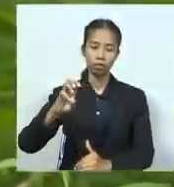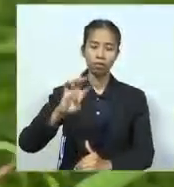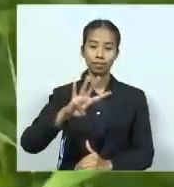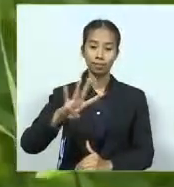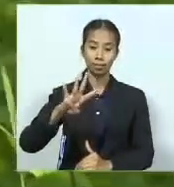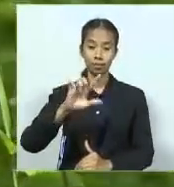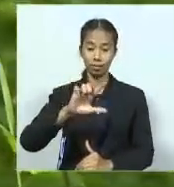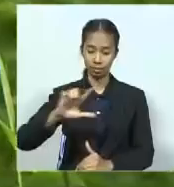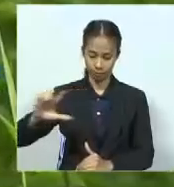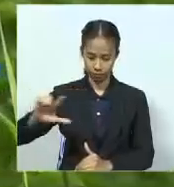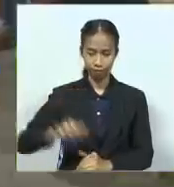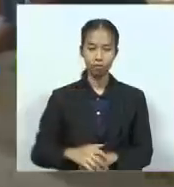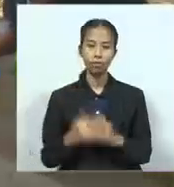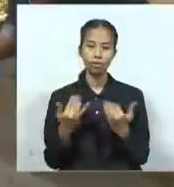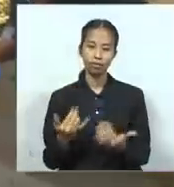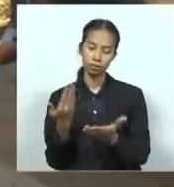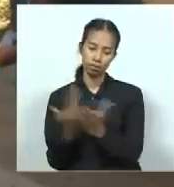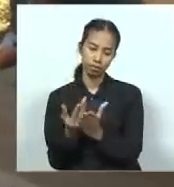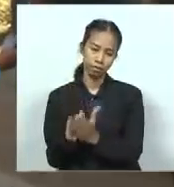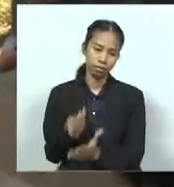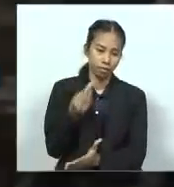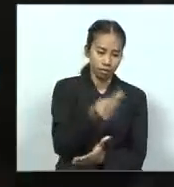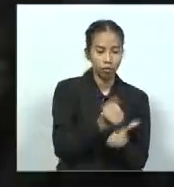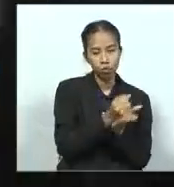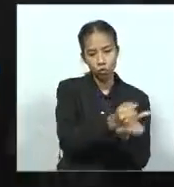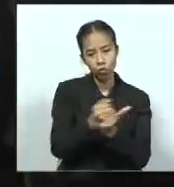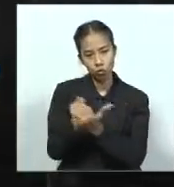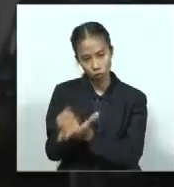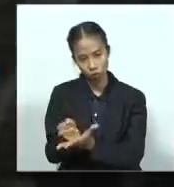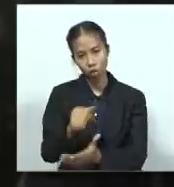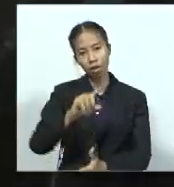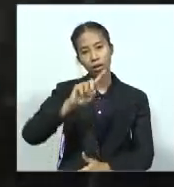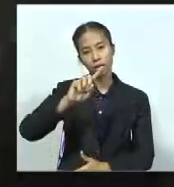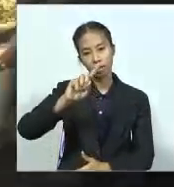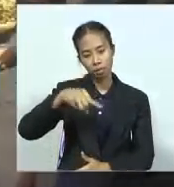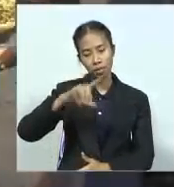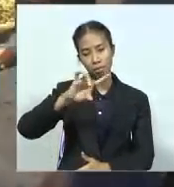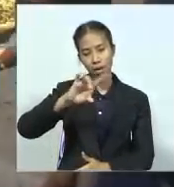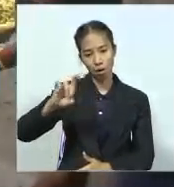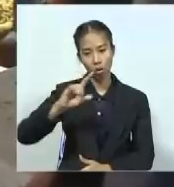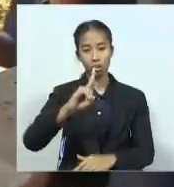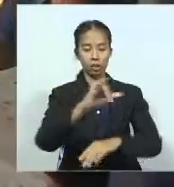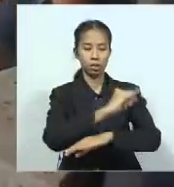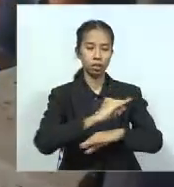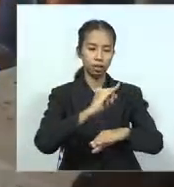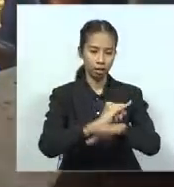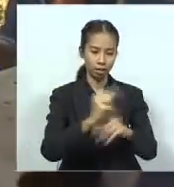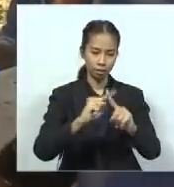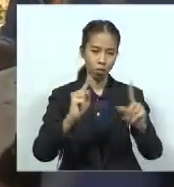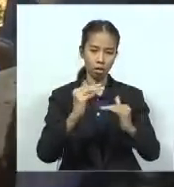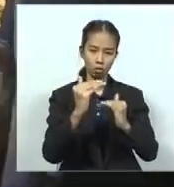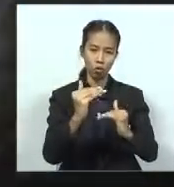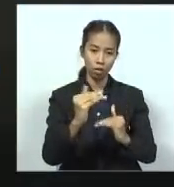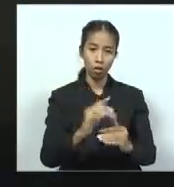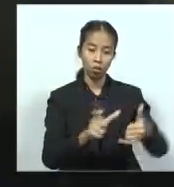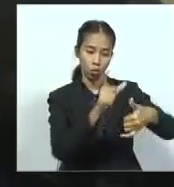18,604 ล้านบาทนะคะก็จะเป็นการให้เงินช่วยเหลือจำนวน 1,800 บาทต่อไร่แต่ว่าจะให้ไม่เกิน